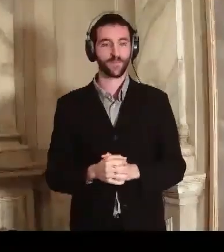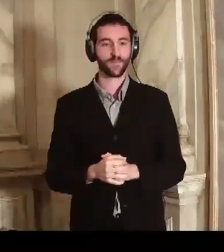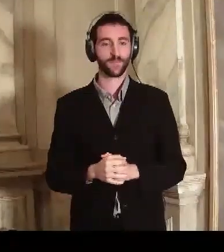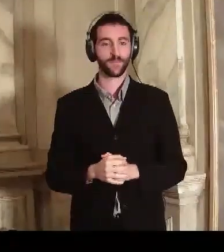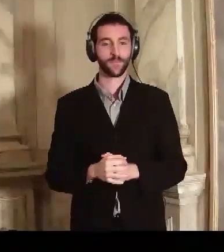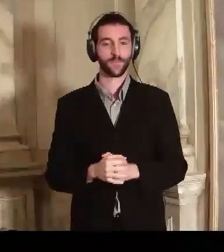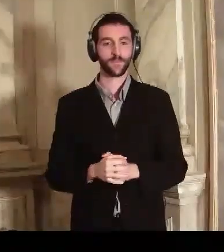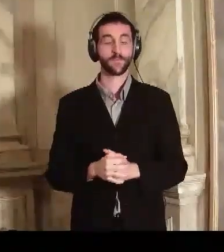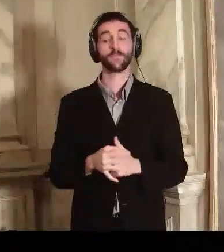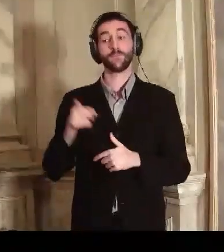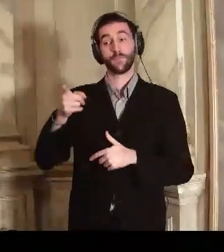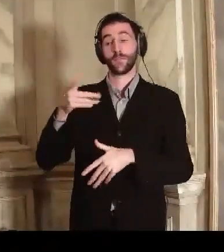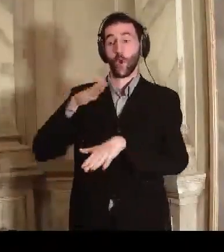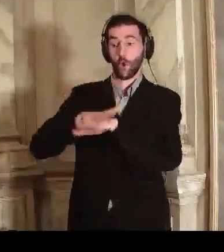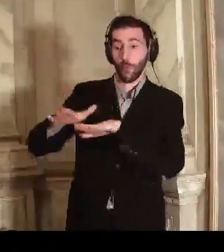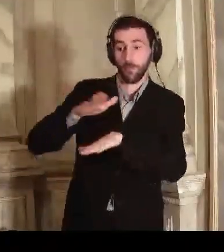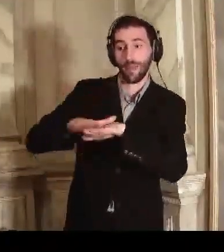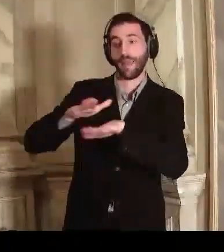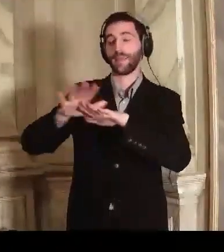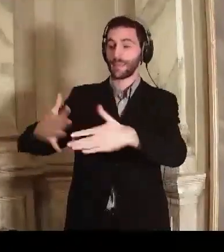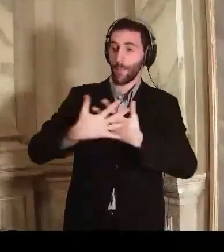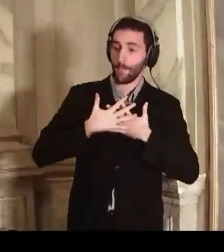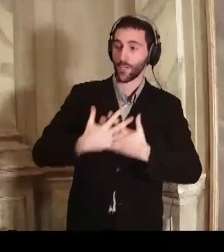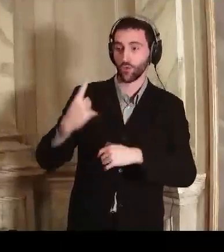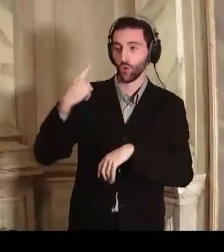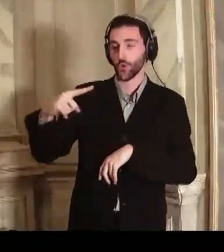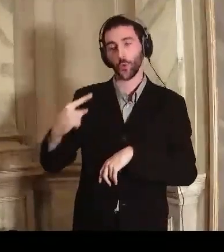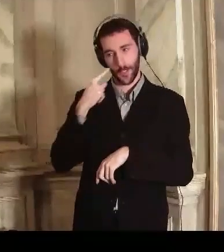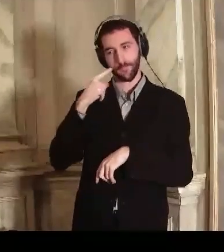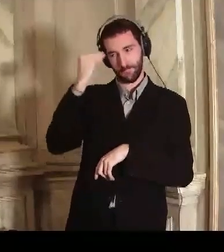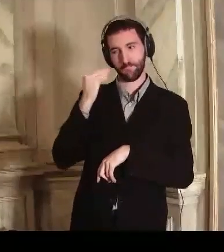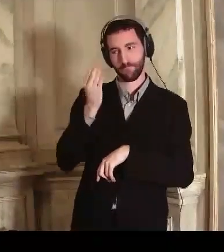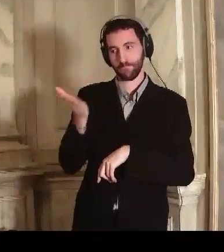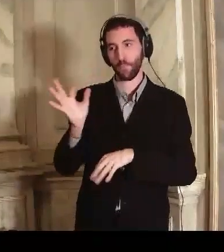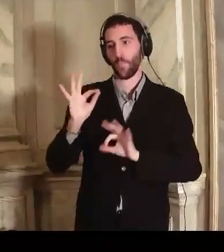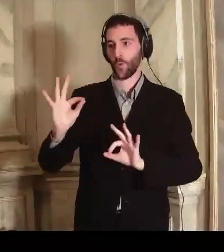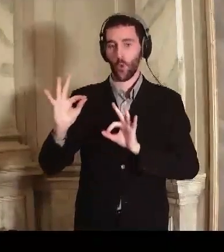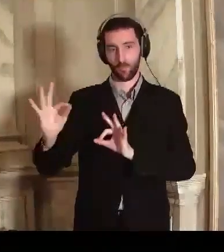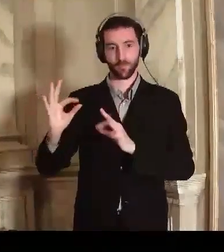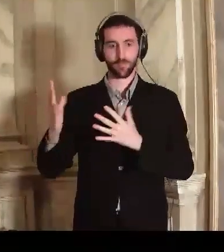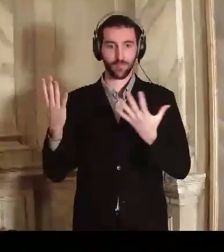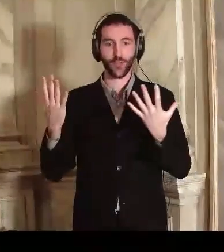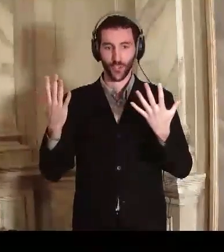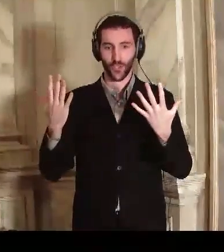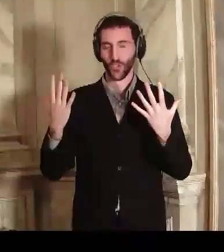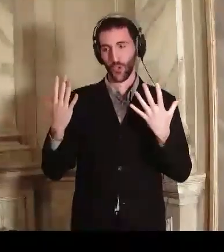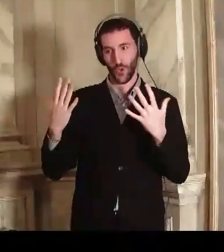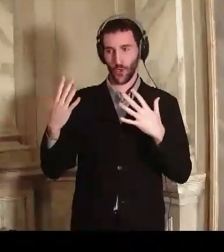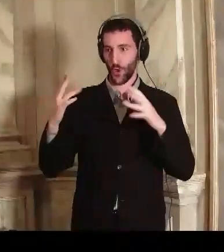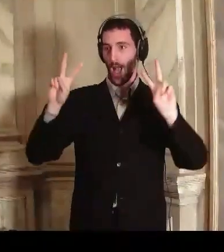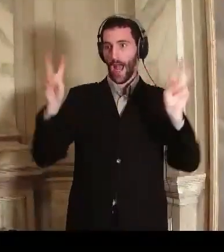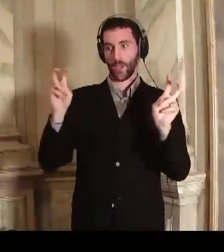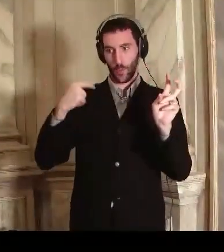Trovo che non solo la tua competenza ma la passione rendono vivi ed emozionanti anche delle pagine che lette mi avevano